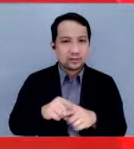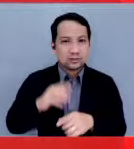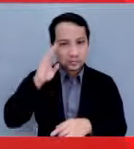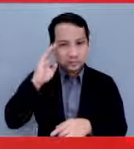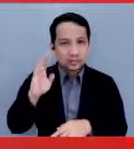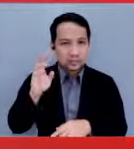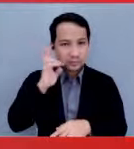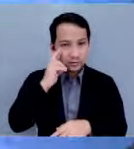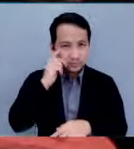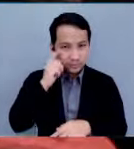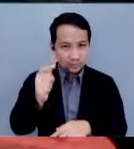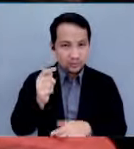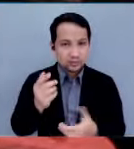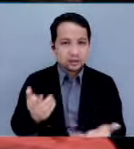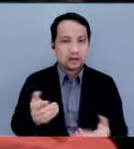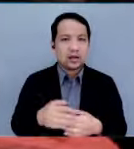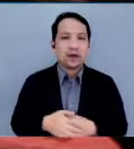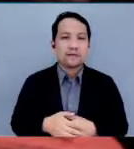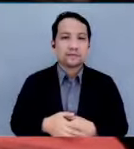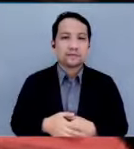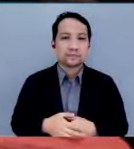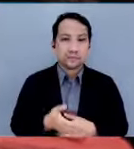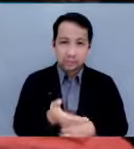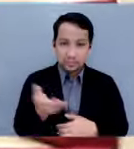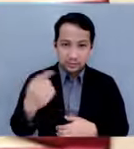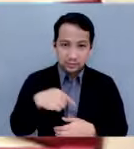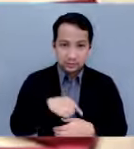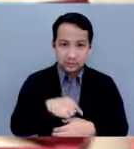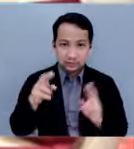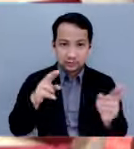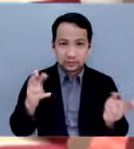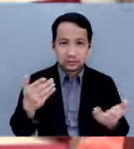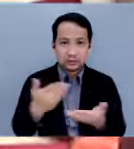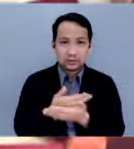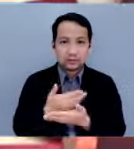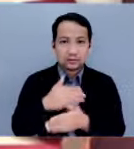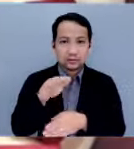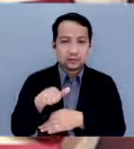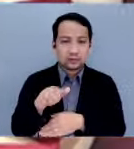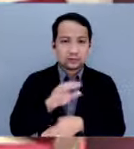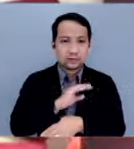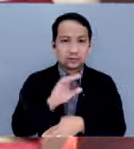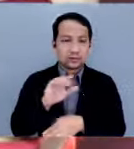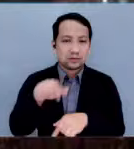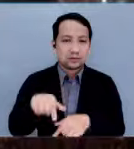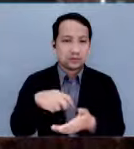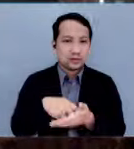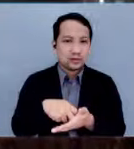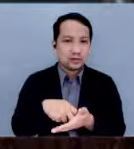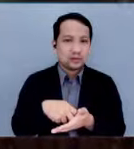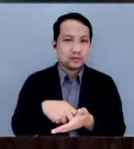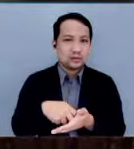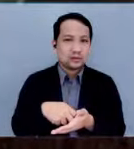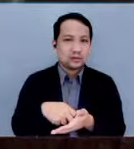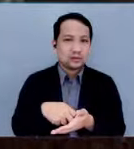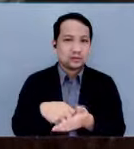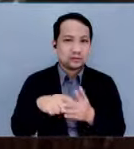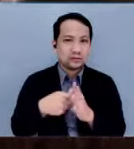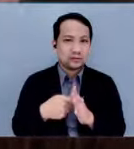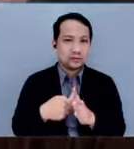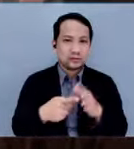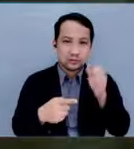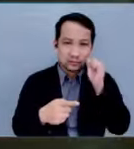Rafi Tulfo. Maliban sa mga ito, hinihintay na rin ang bagong Hapon Champion Serya na Lumuhod Ka sa Lupa, starring Sara